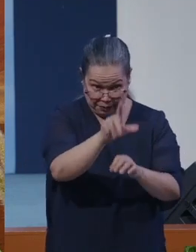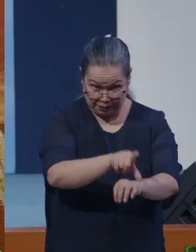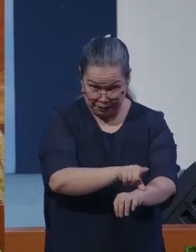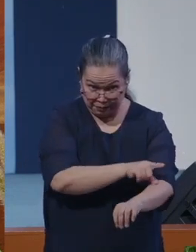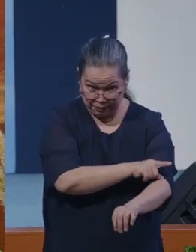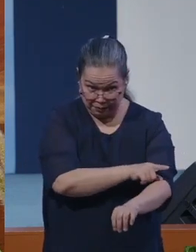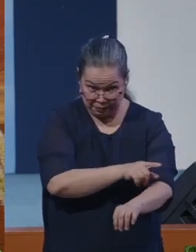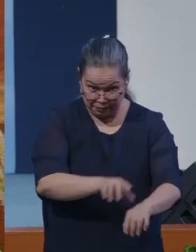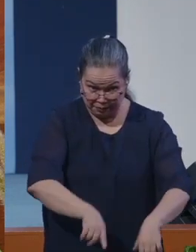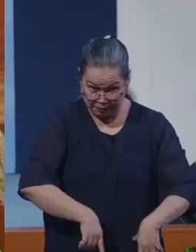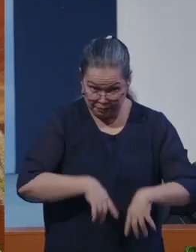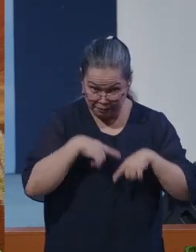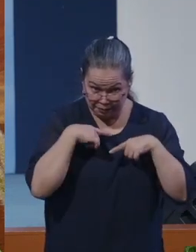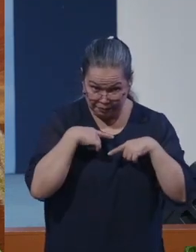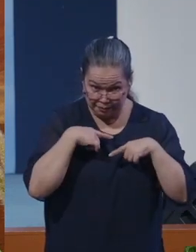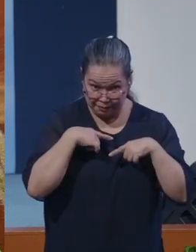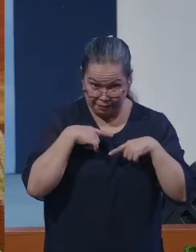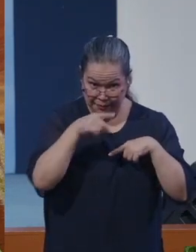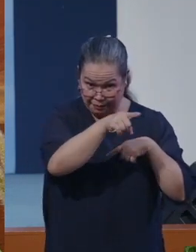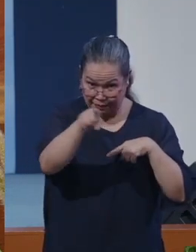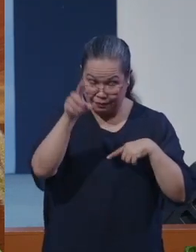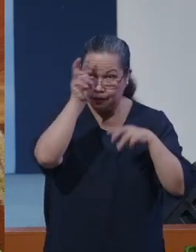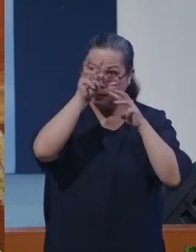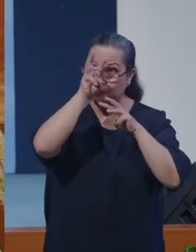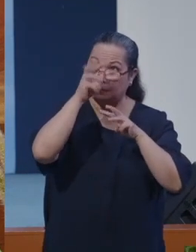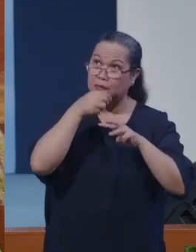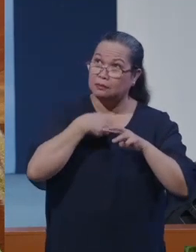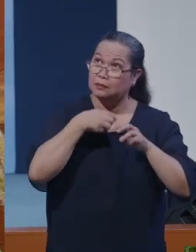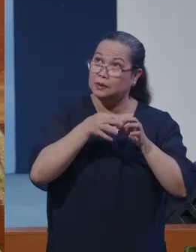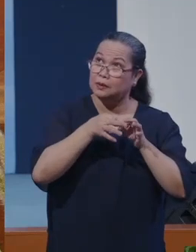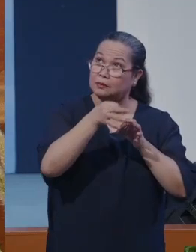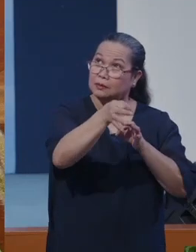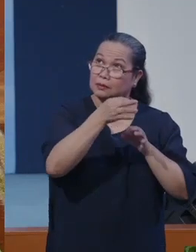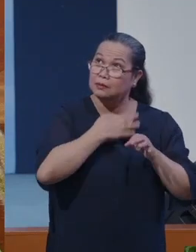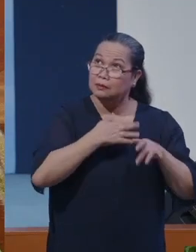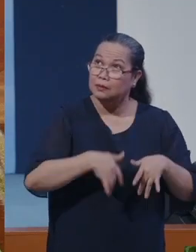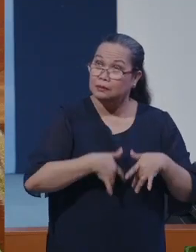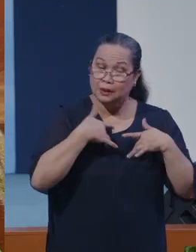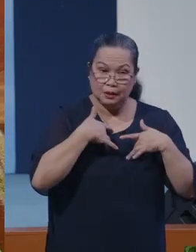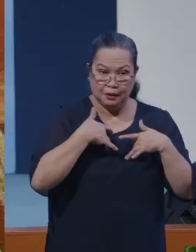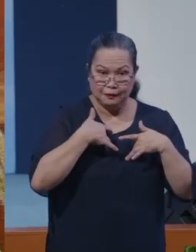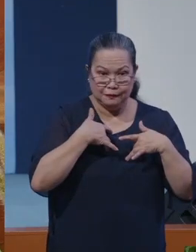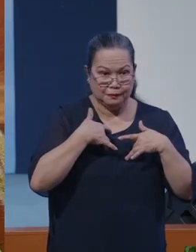life?" Sa inyo bang pag-aalala, pwede niyong pahabain ang inyong buhay?